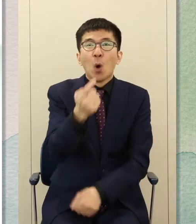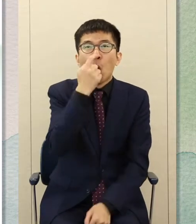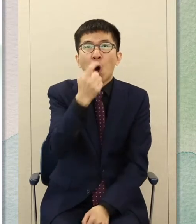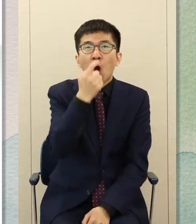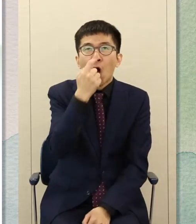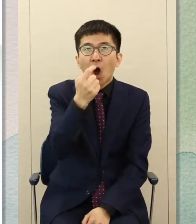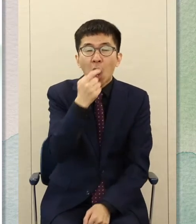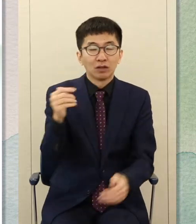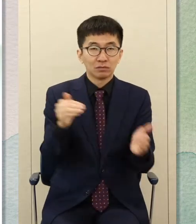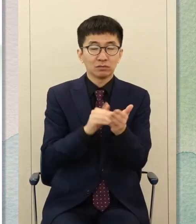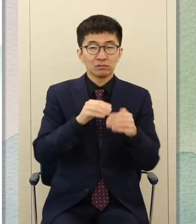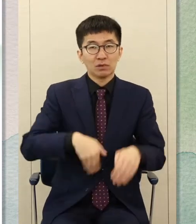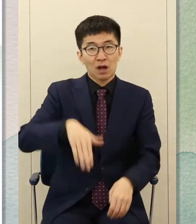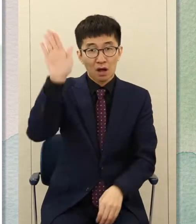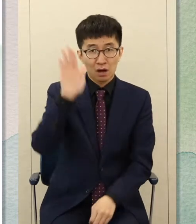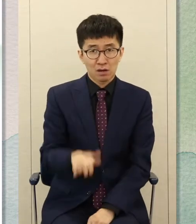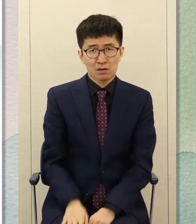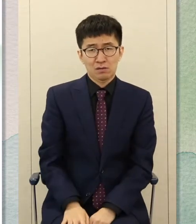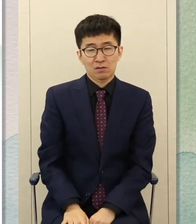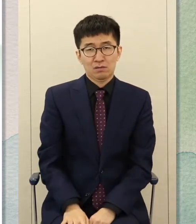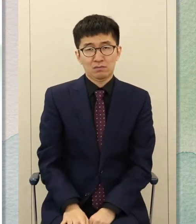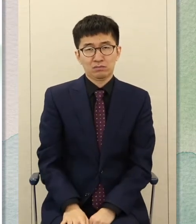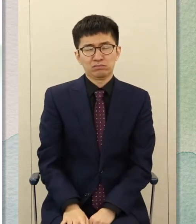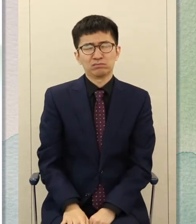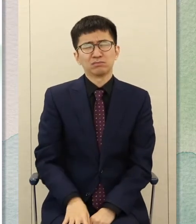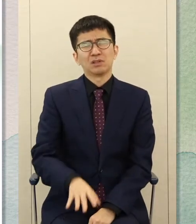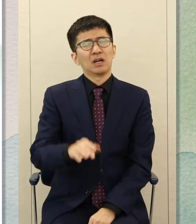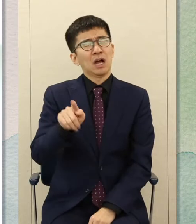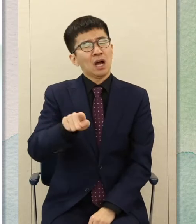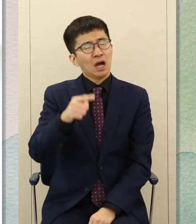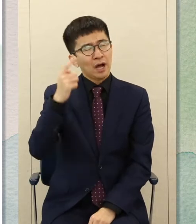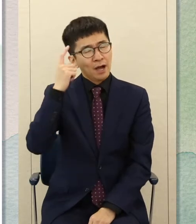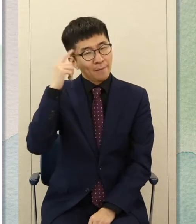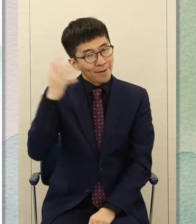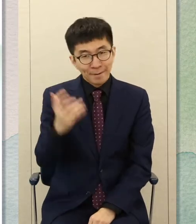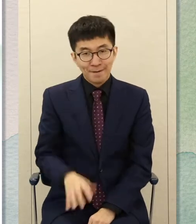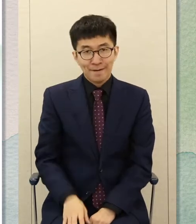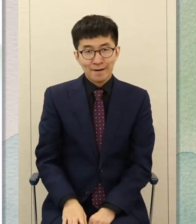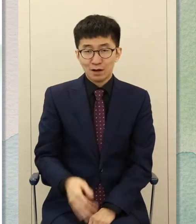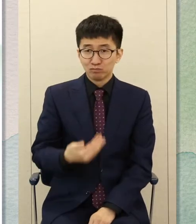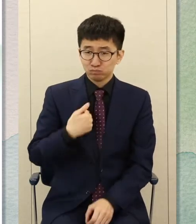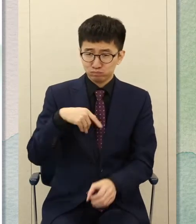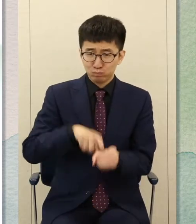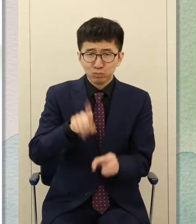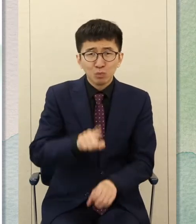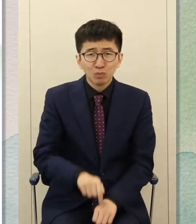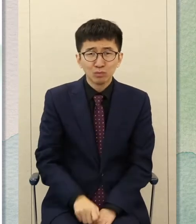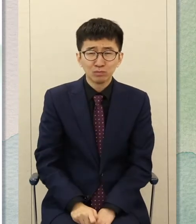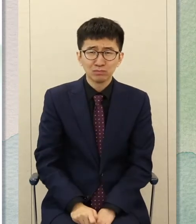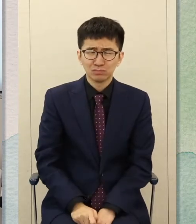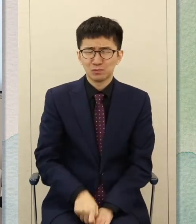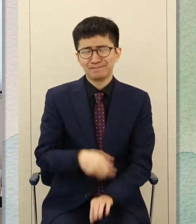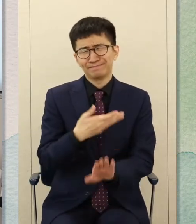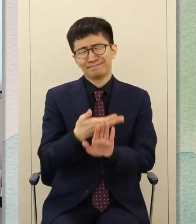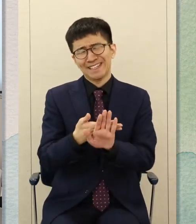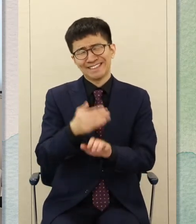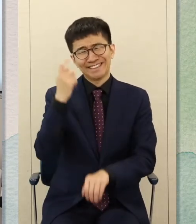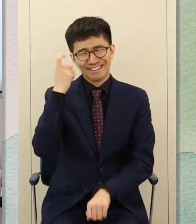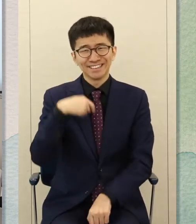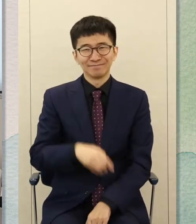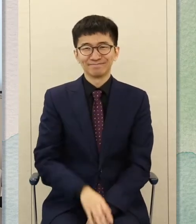가시잖아요. 그런 분들, 이런 분들이 있으니까 그럼 이게 진짜 우리의 목표인가? 이런 생각이 자꾸 드는 거죠.